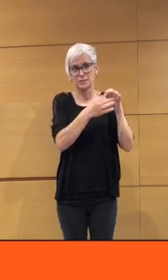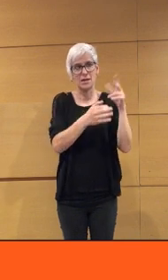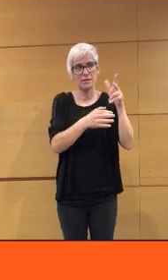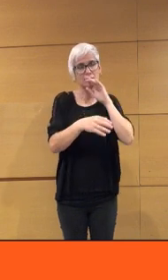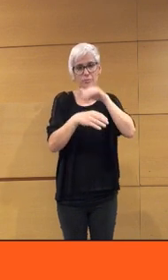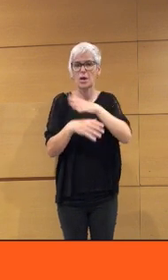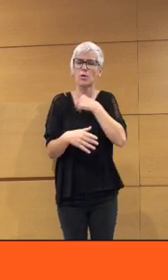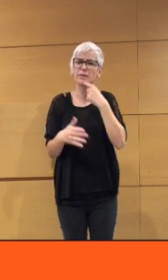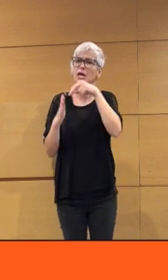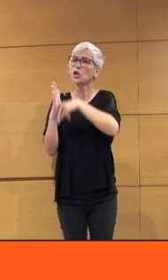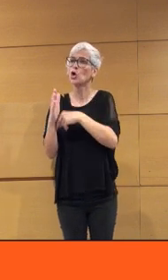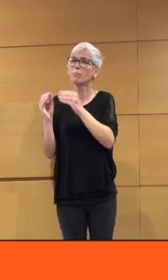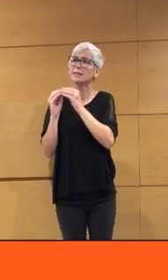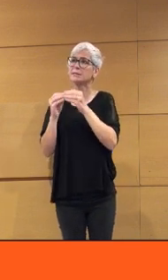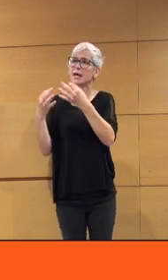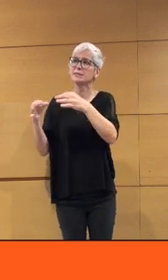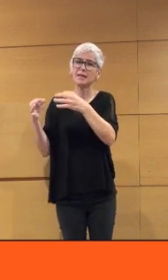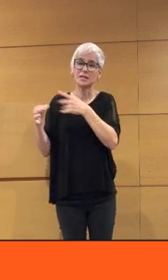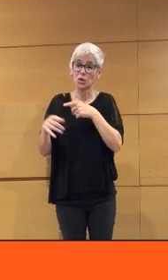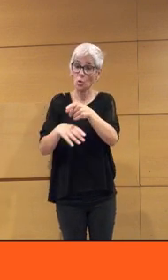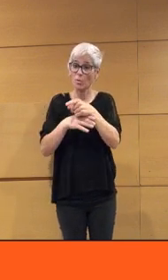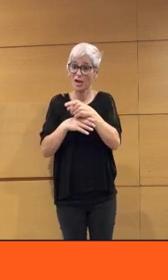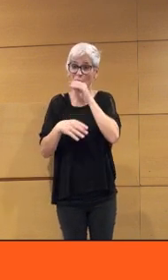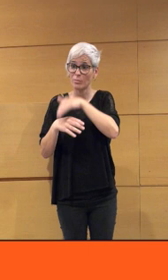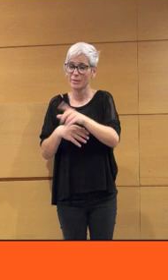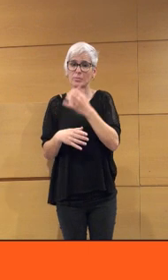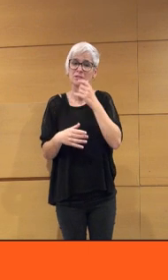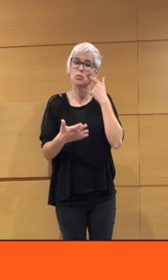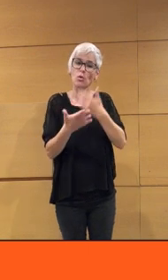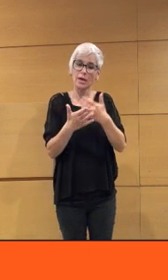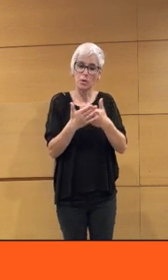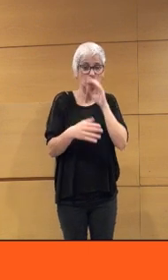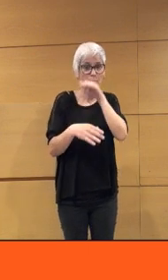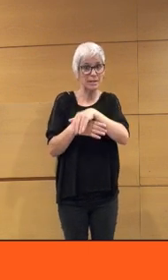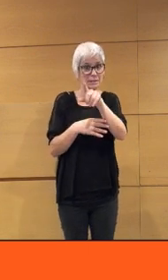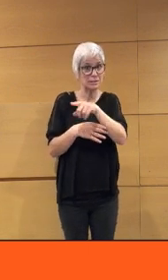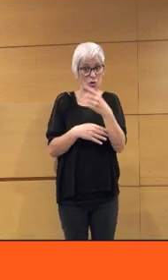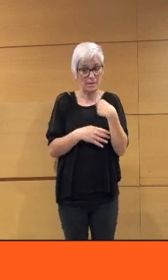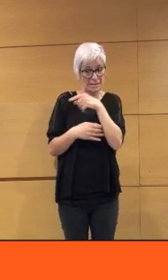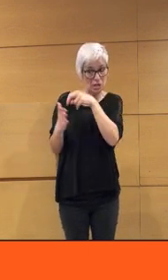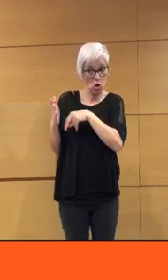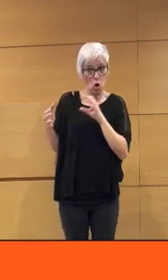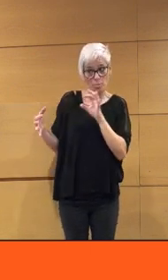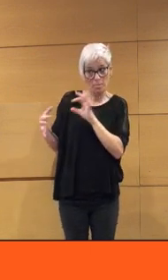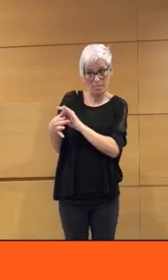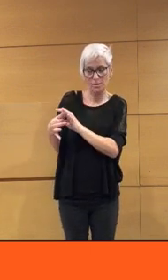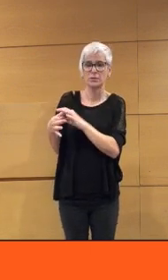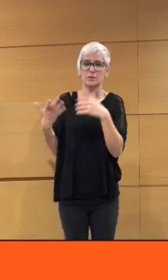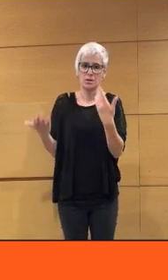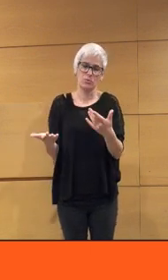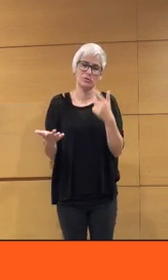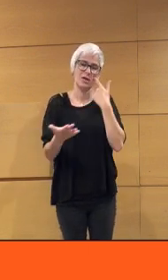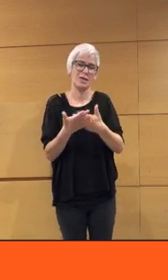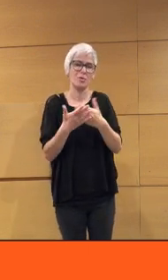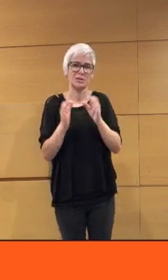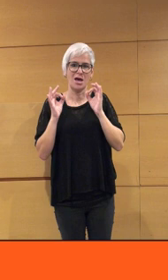les normes o estàndards no són d'obligat compliment, però si tu demostres que estàs complint allò que diu aquesta norma, ja per defecte demostres